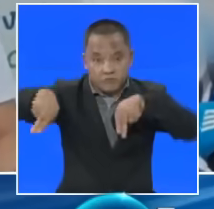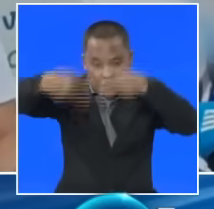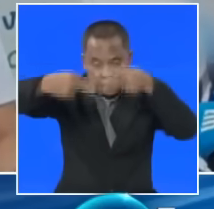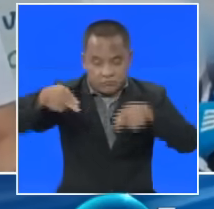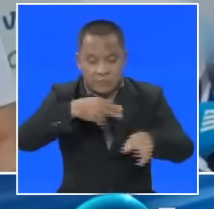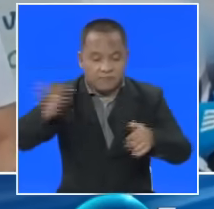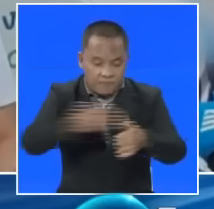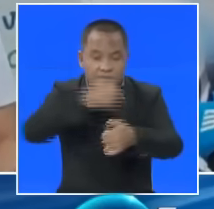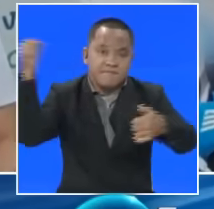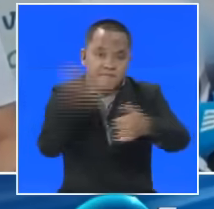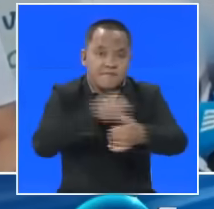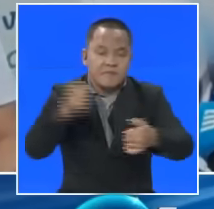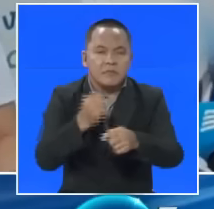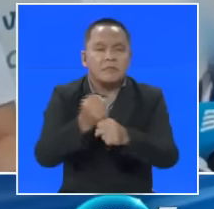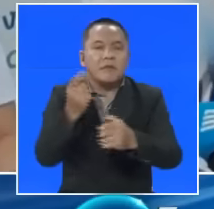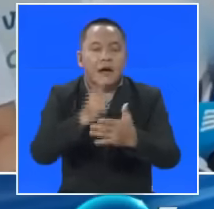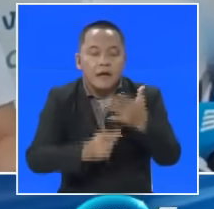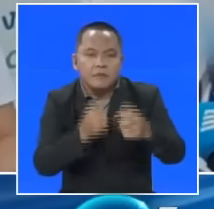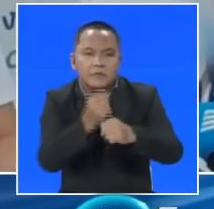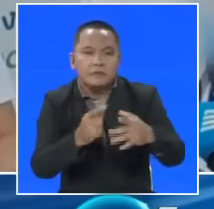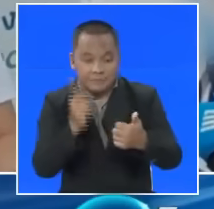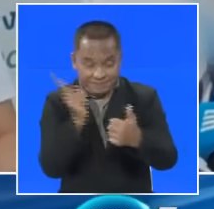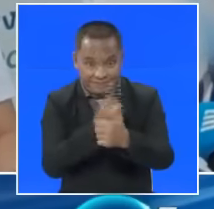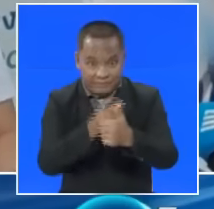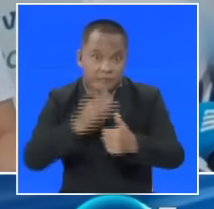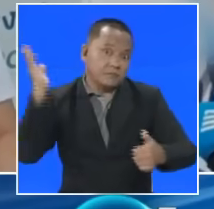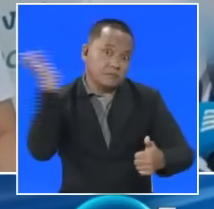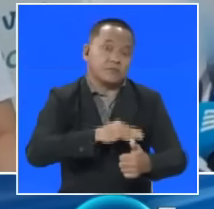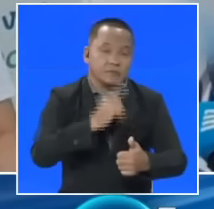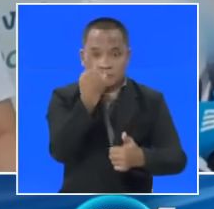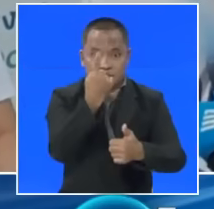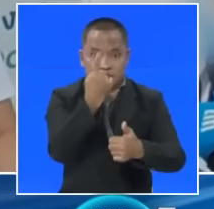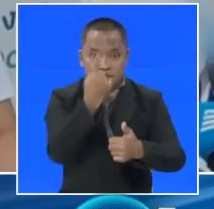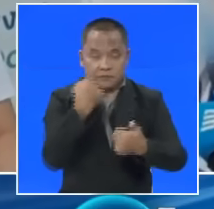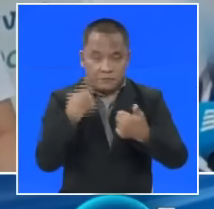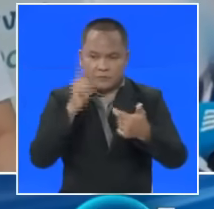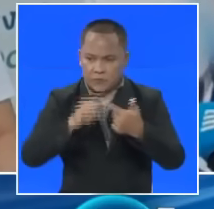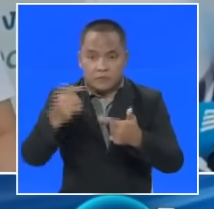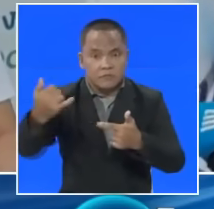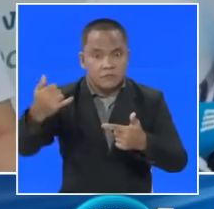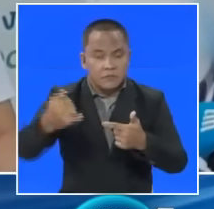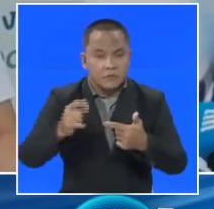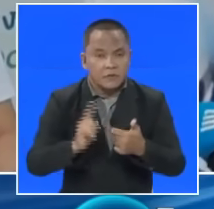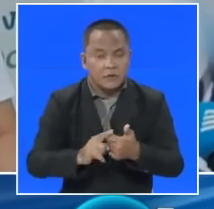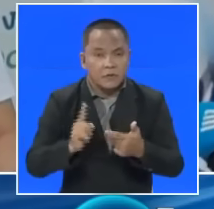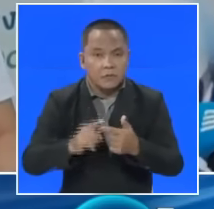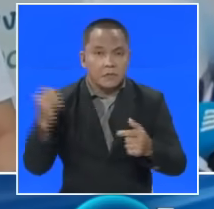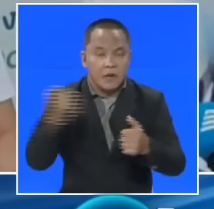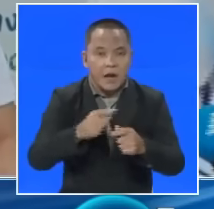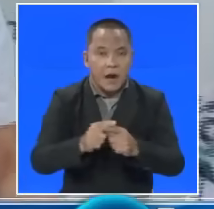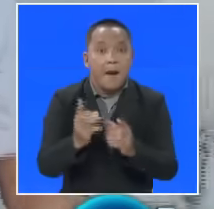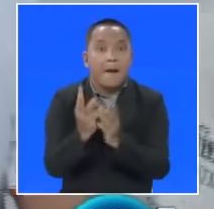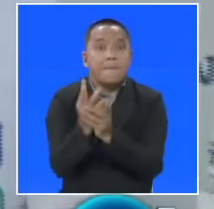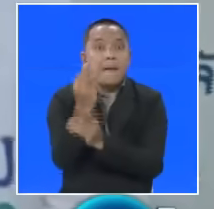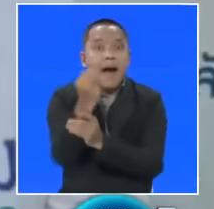วก็ทำร้ายผมเลย ทำอะไรเราบ้าง คือตอนแรกเขาตบหน้าอย่างเดียวครับแล้วอีกคนนึงเขาเข้ามาเอาแ